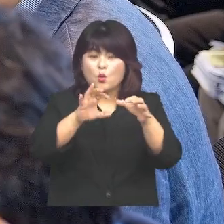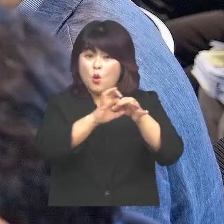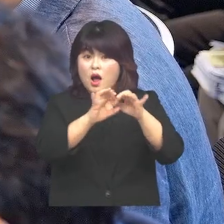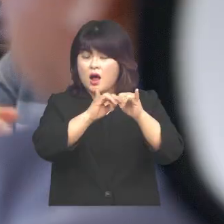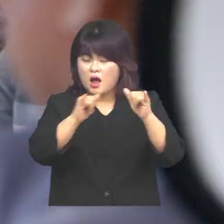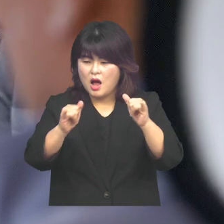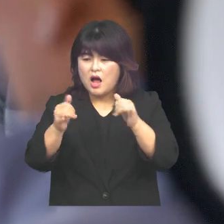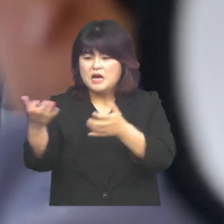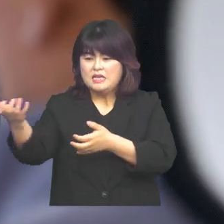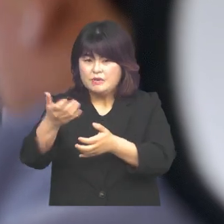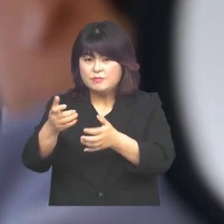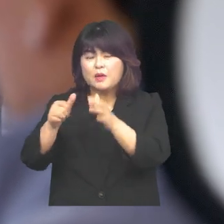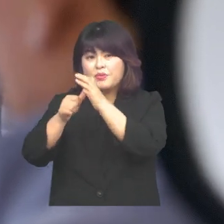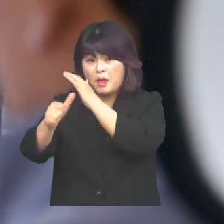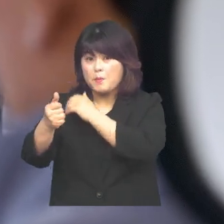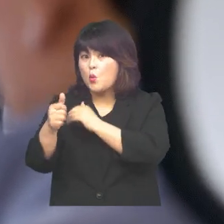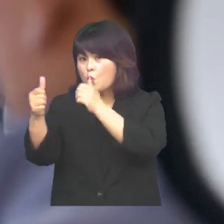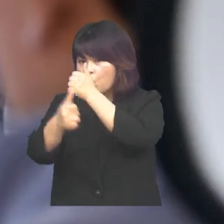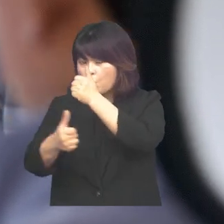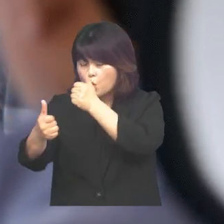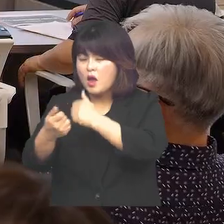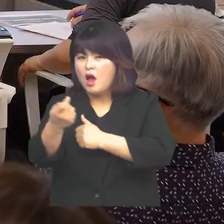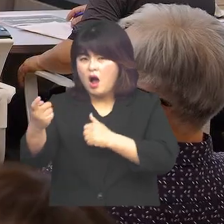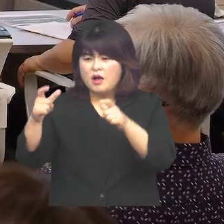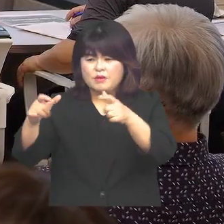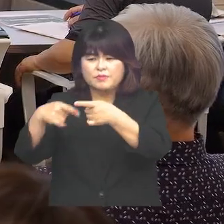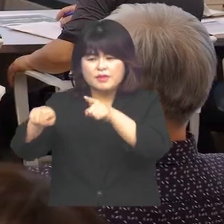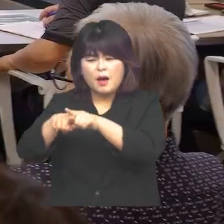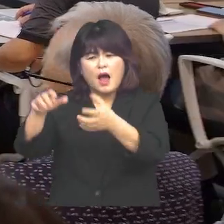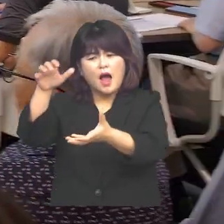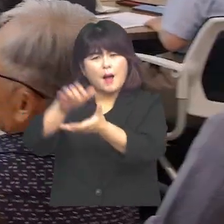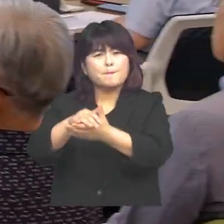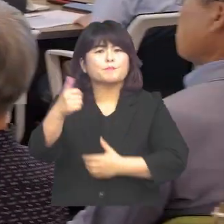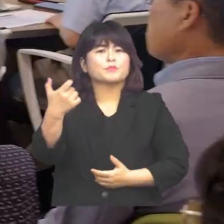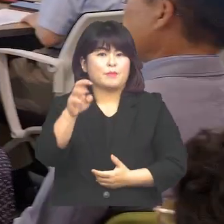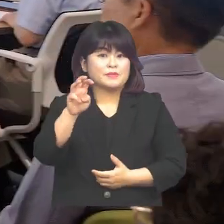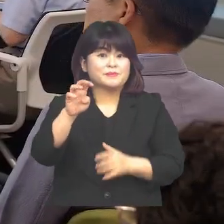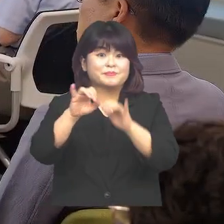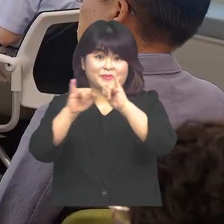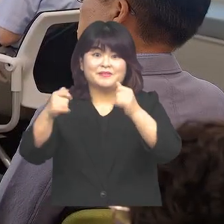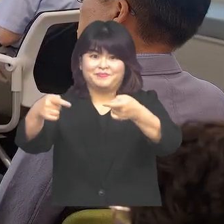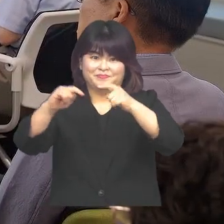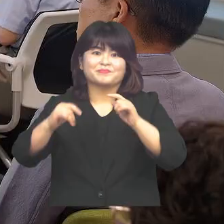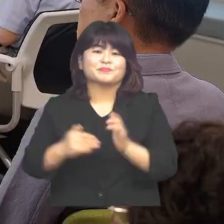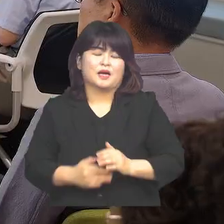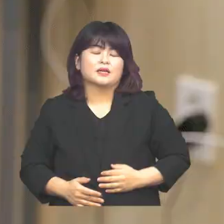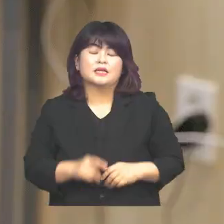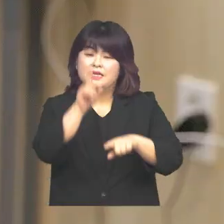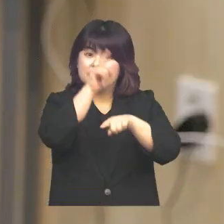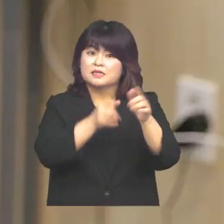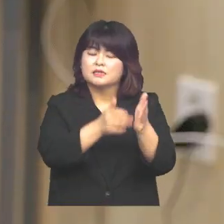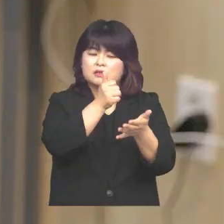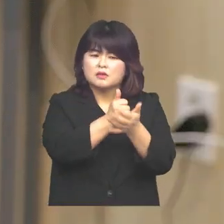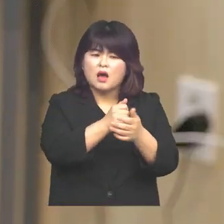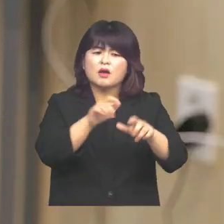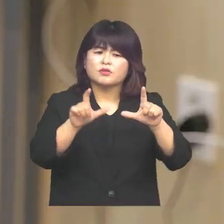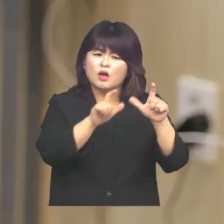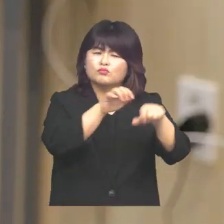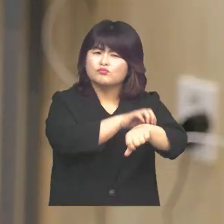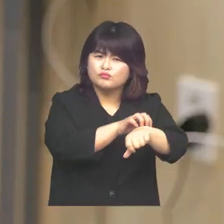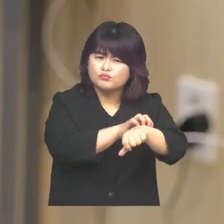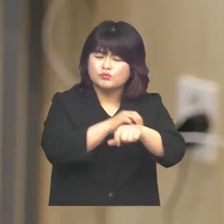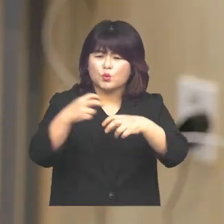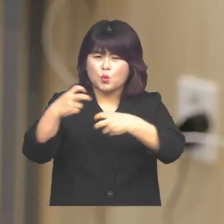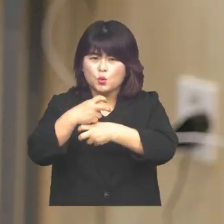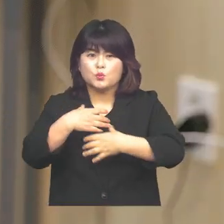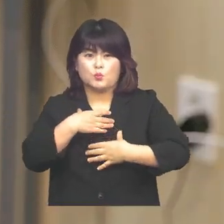이상일 시장을 비롯한 시 관계자들과 입주자 대표 회의위원, 입주민 등 약 30여 명이 참석했습니다. 이 시장은